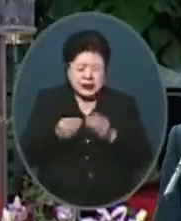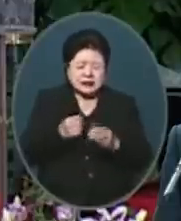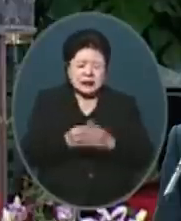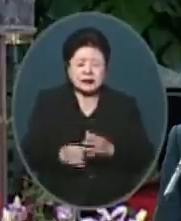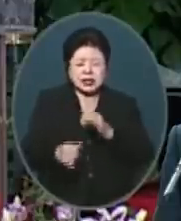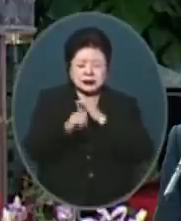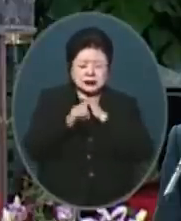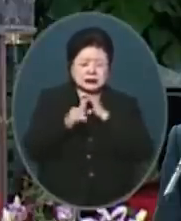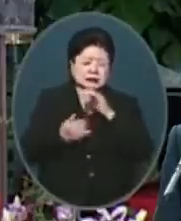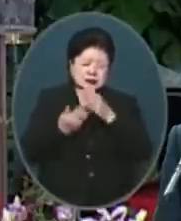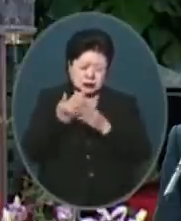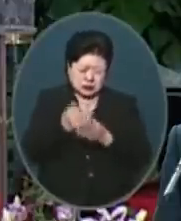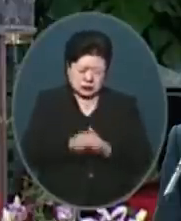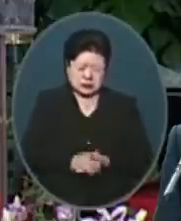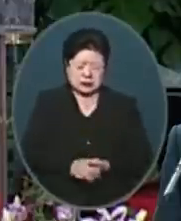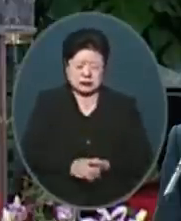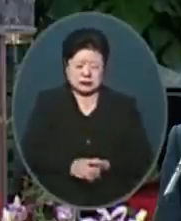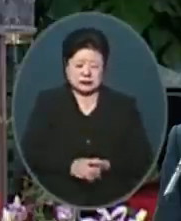있습니다.